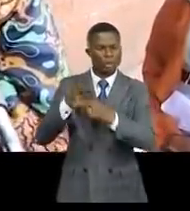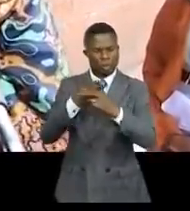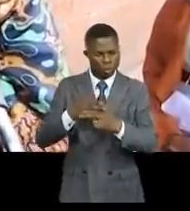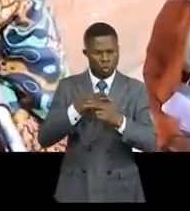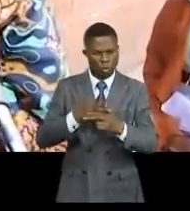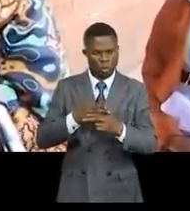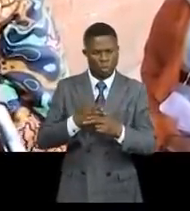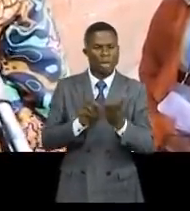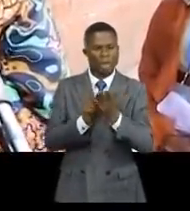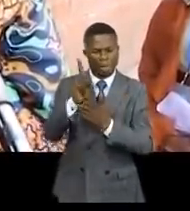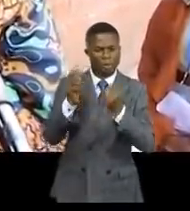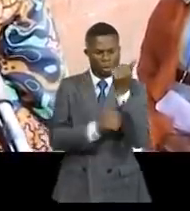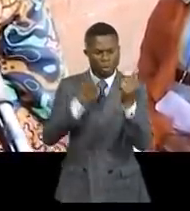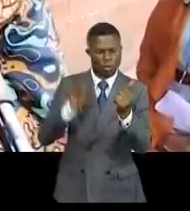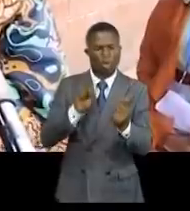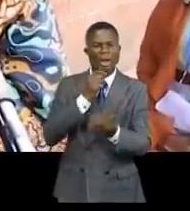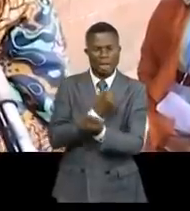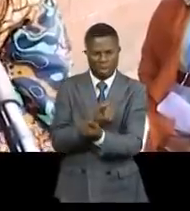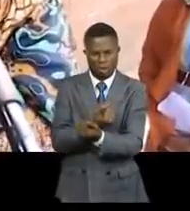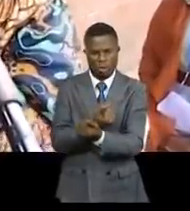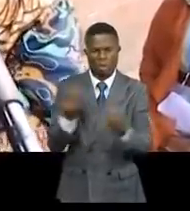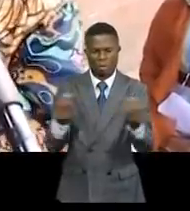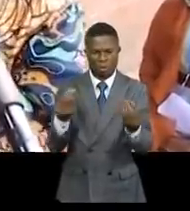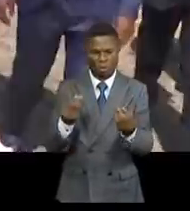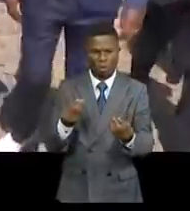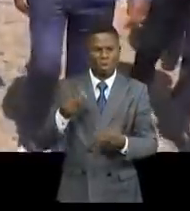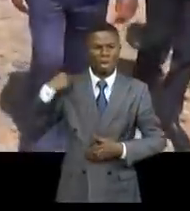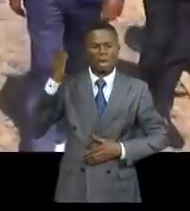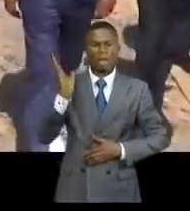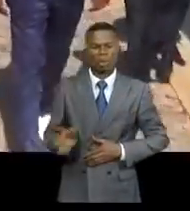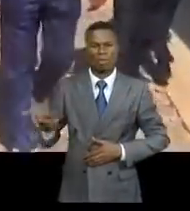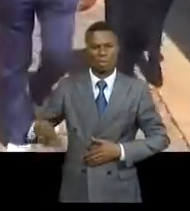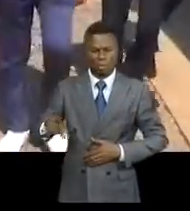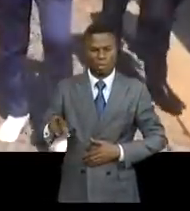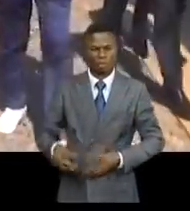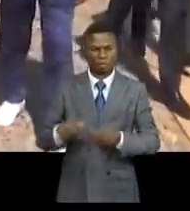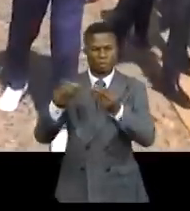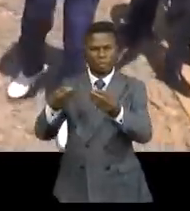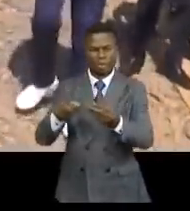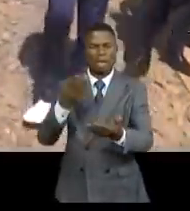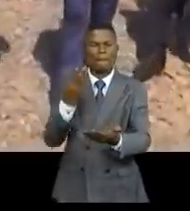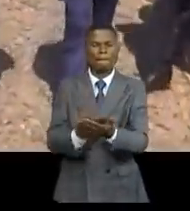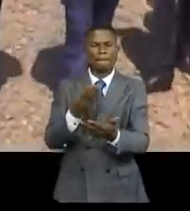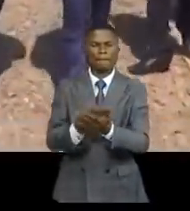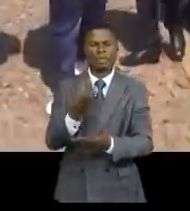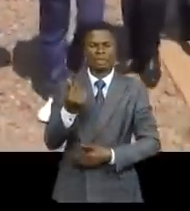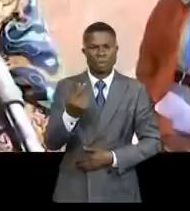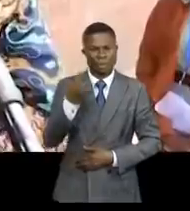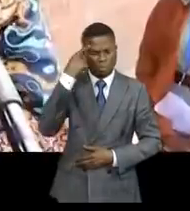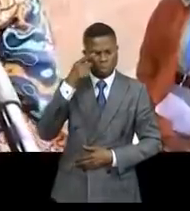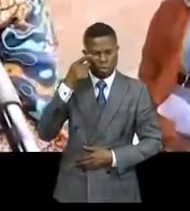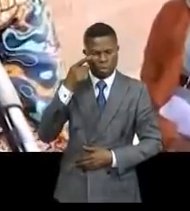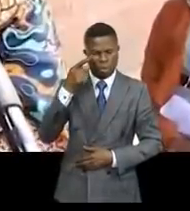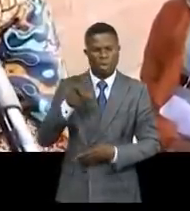que le droit de l'homme soit respecté, raison pour laquelle le gouvernement a mis un budget pour pouvoir non